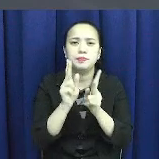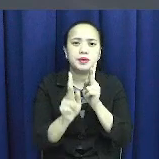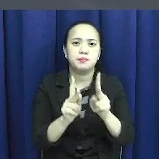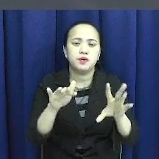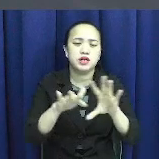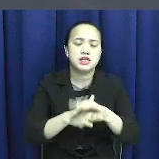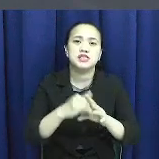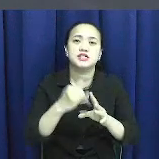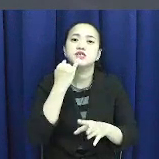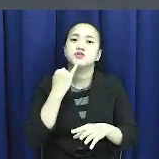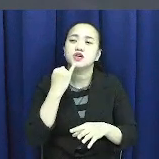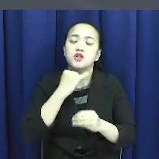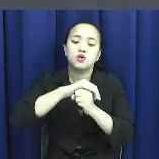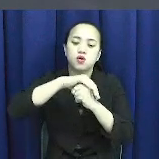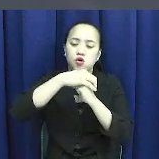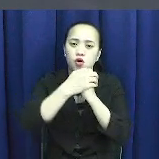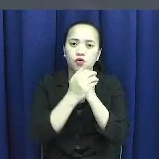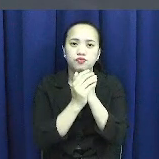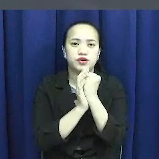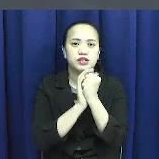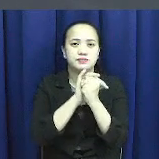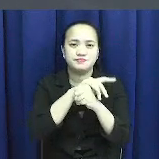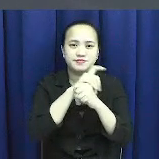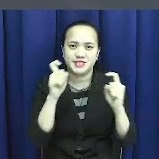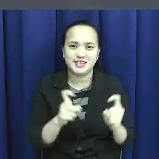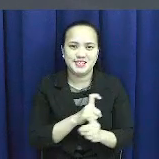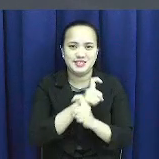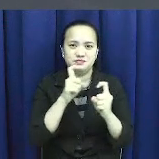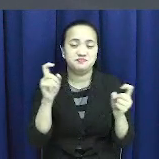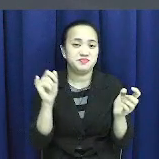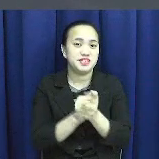na cover na yung kanyang kasalanan. So